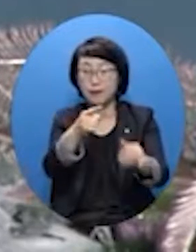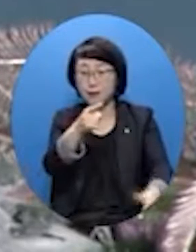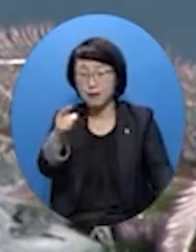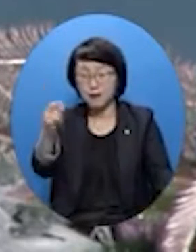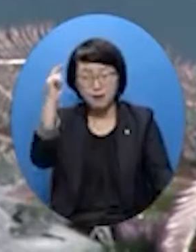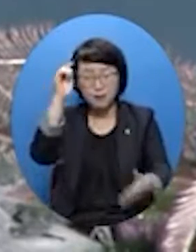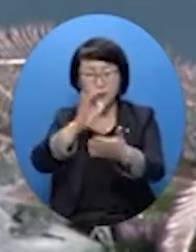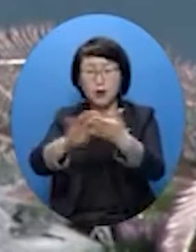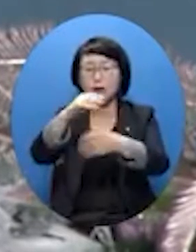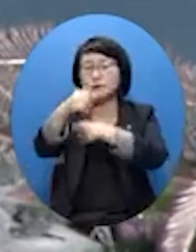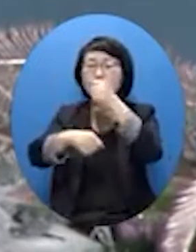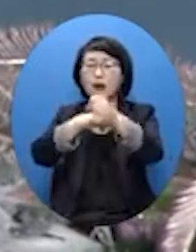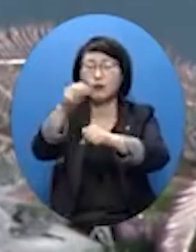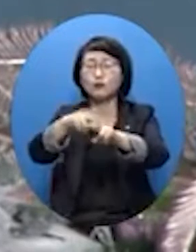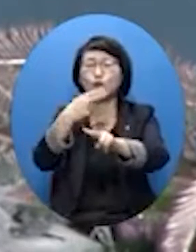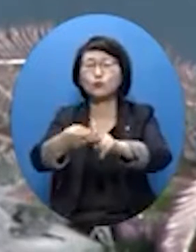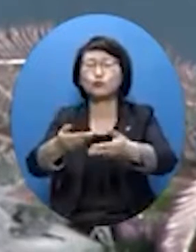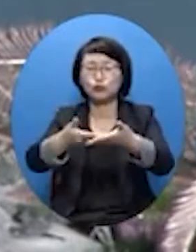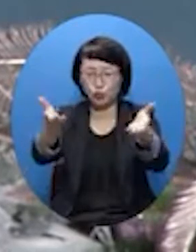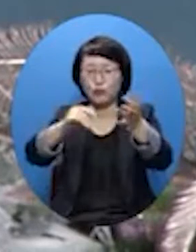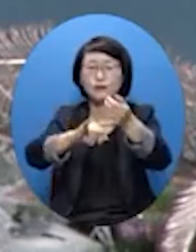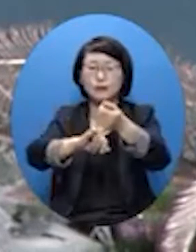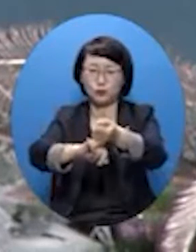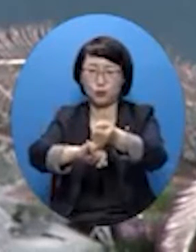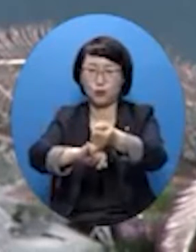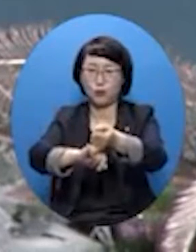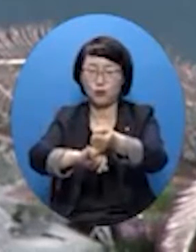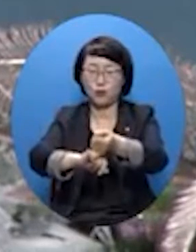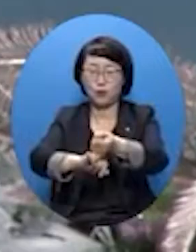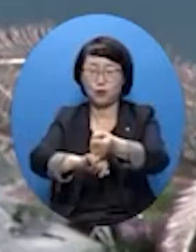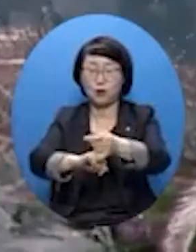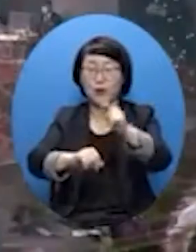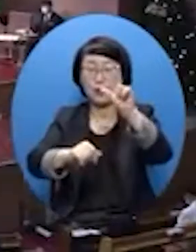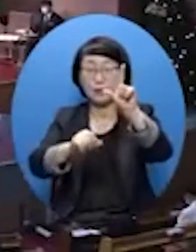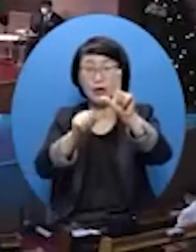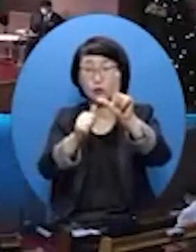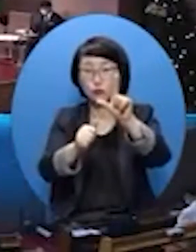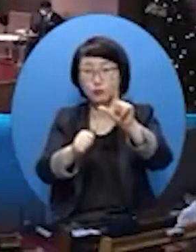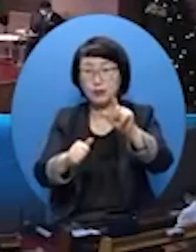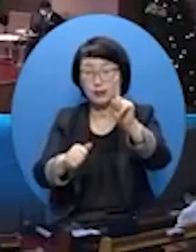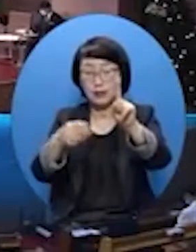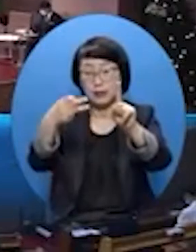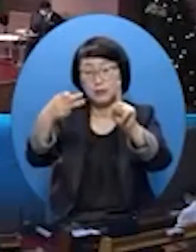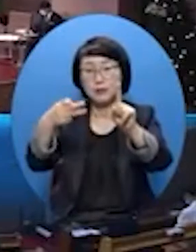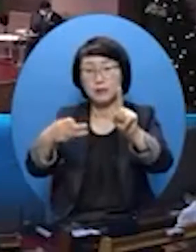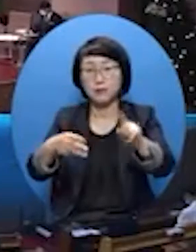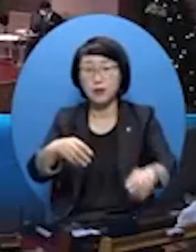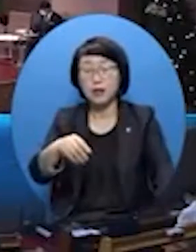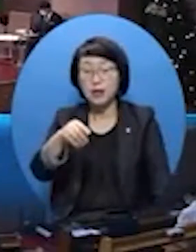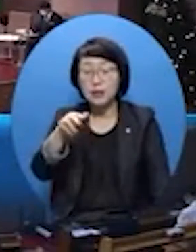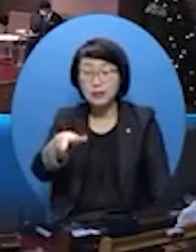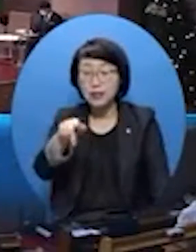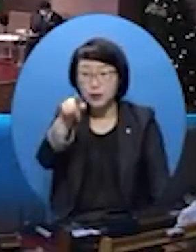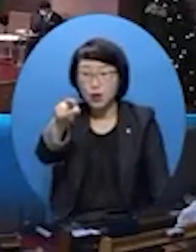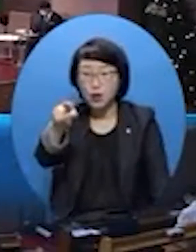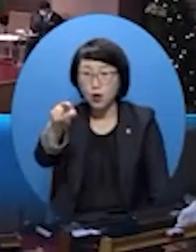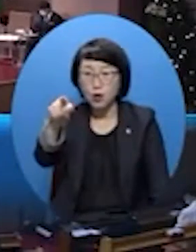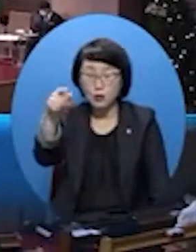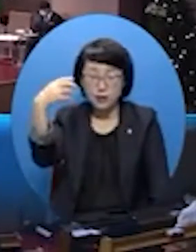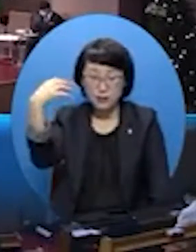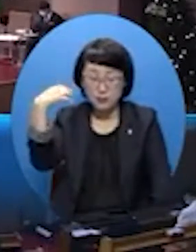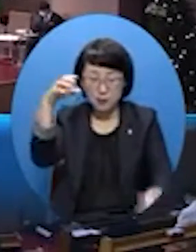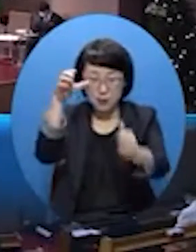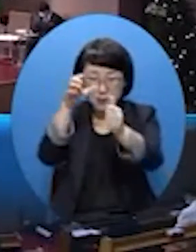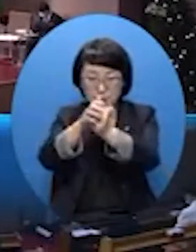평안함과 자유를 선물로 주겠다고 말씀합니다. 나훔서 1장 13절에 이와 같은 말씀이 있습니다. 이제 네게 지은 그 멍에를 내가